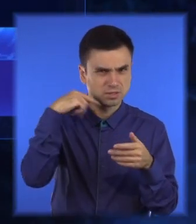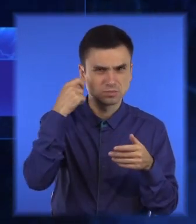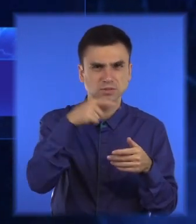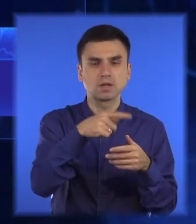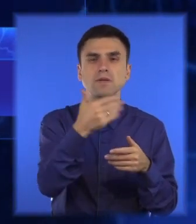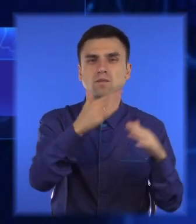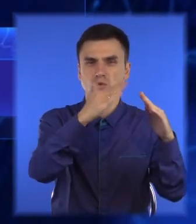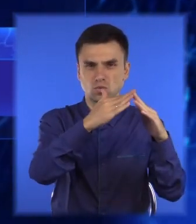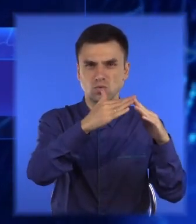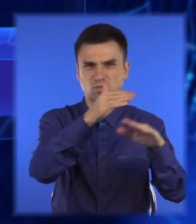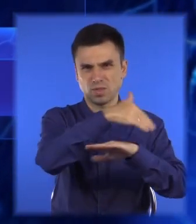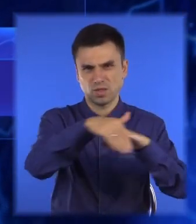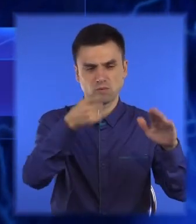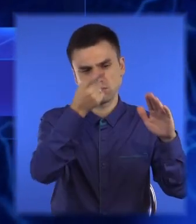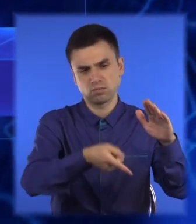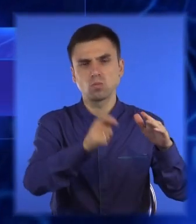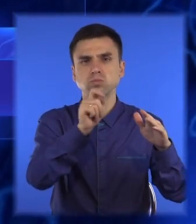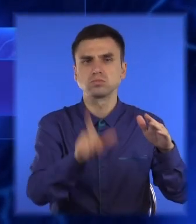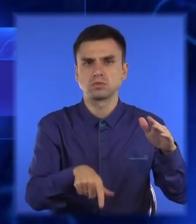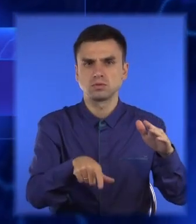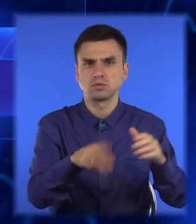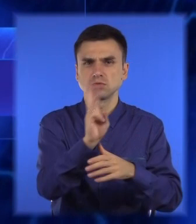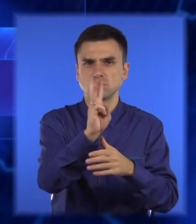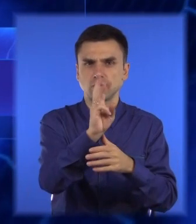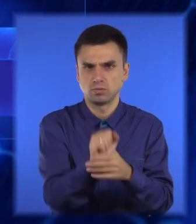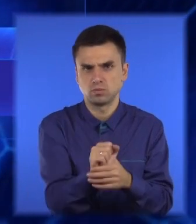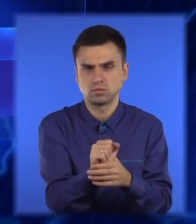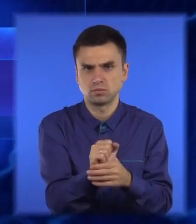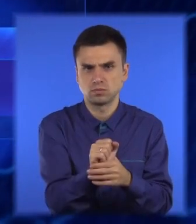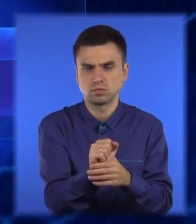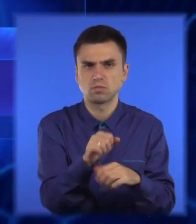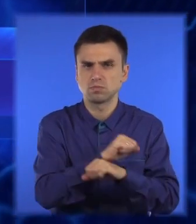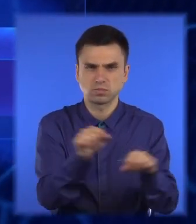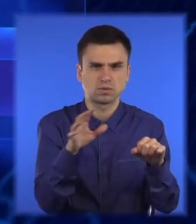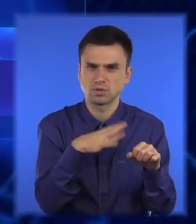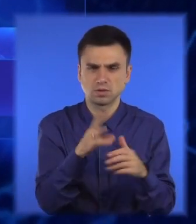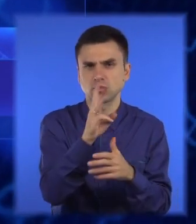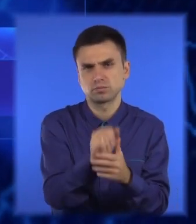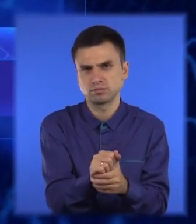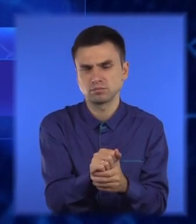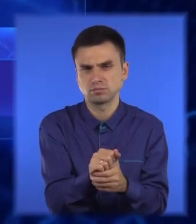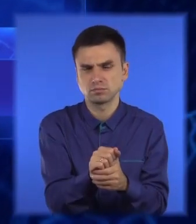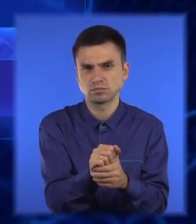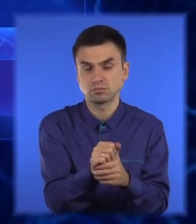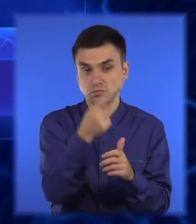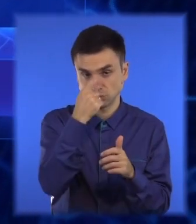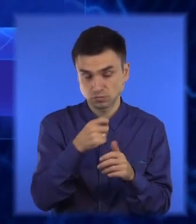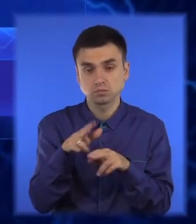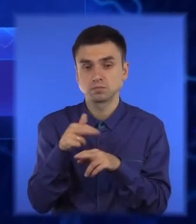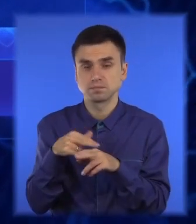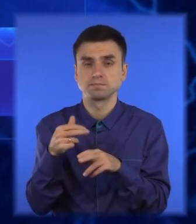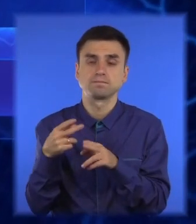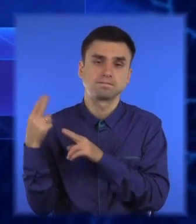будинку пляшку з горючою речовиною, яка не загорілася. На місці події прибула слідчо-оперативна група